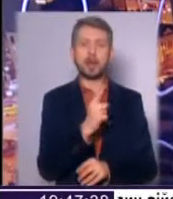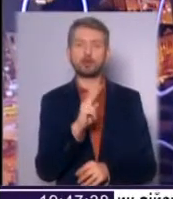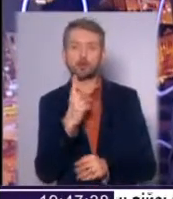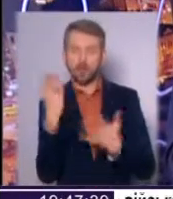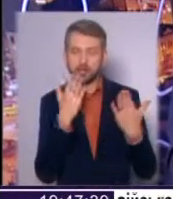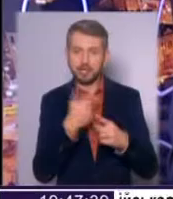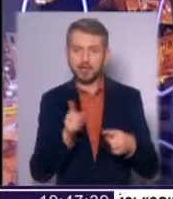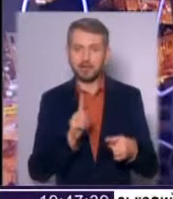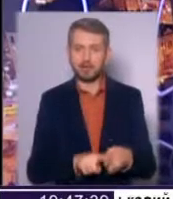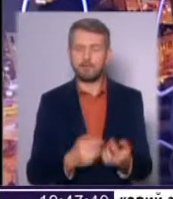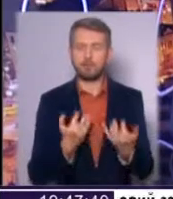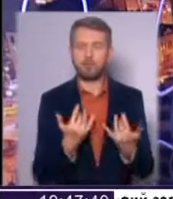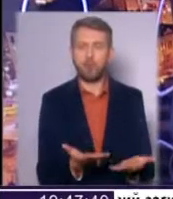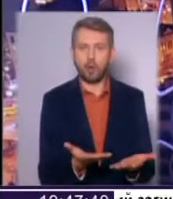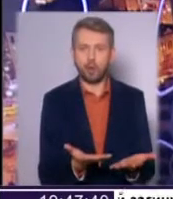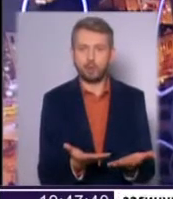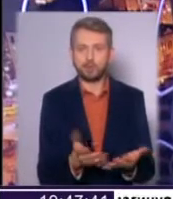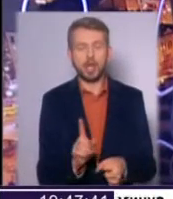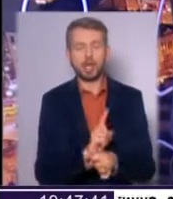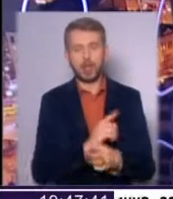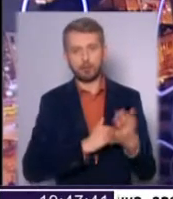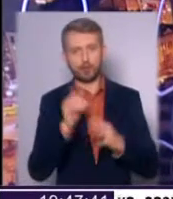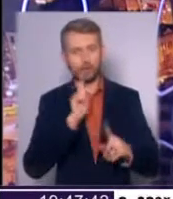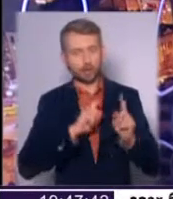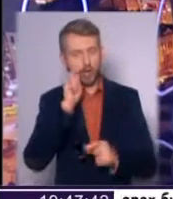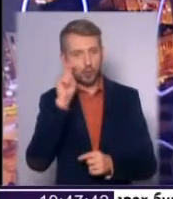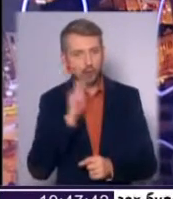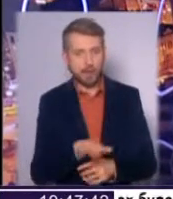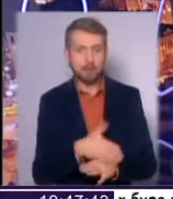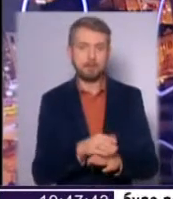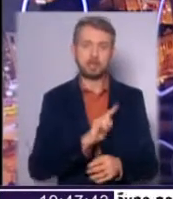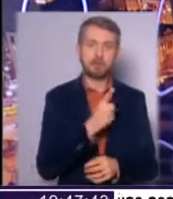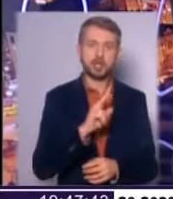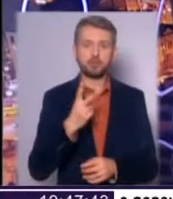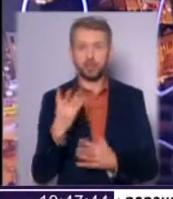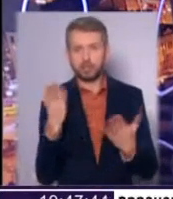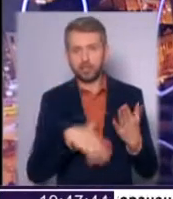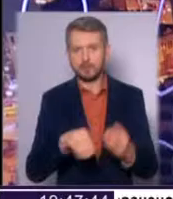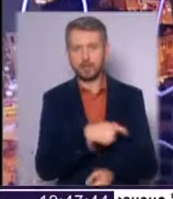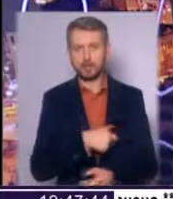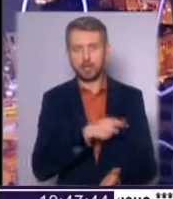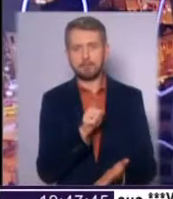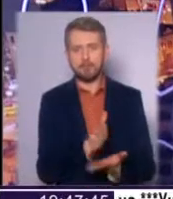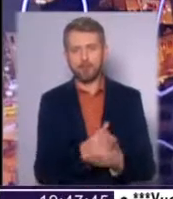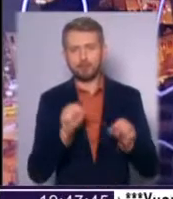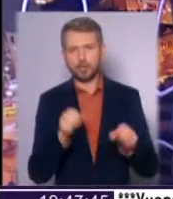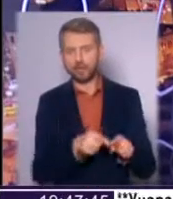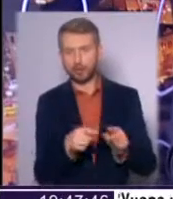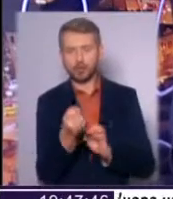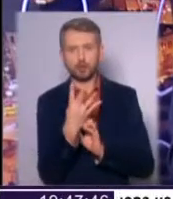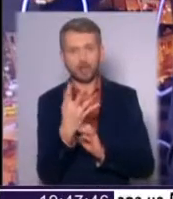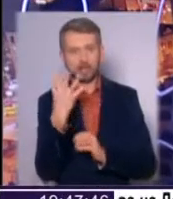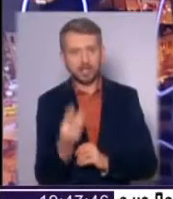то це вимога регламенту Верховної Ради України. Між першим і другим читанням всі депутати мають можливість протягом 14